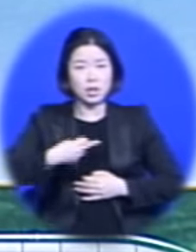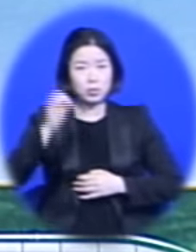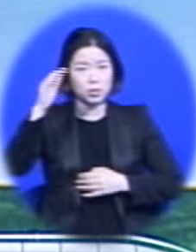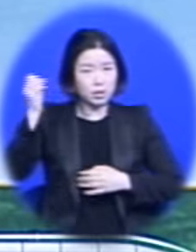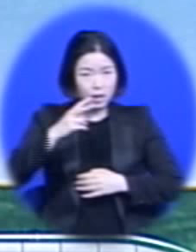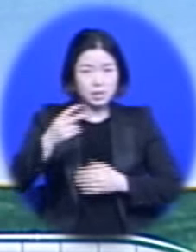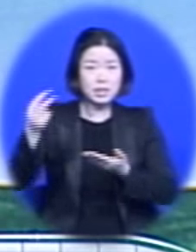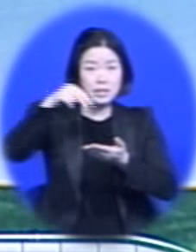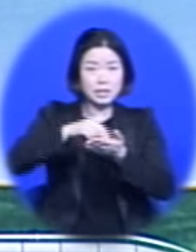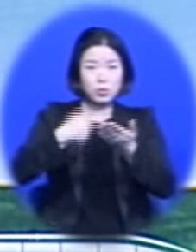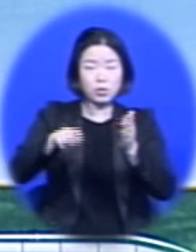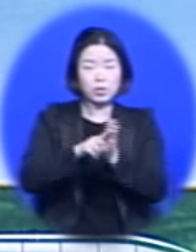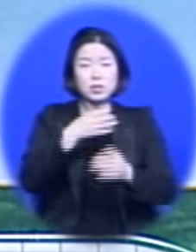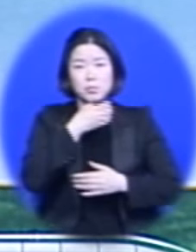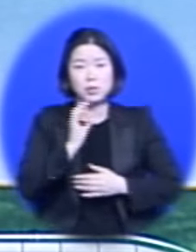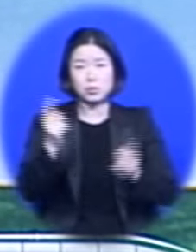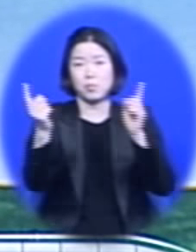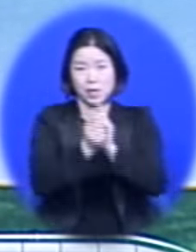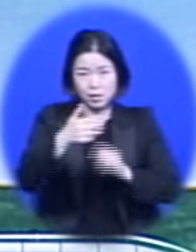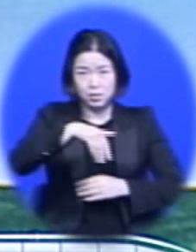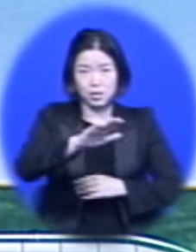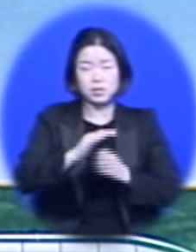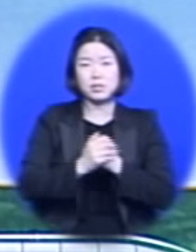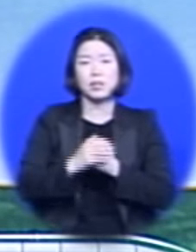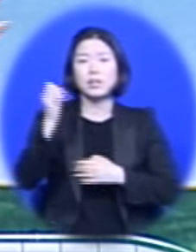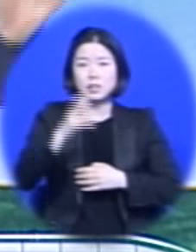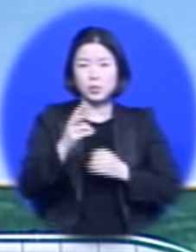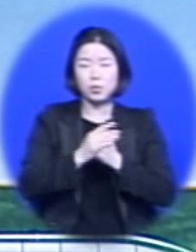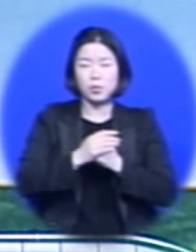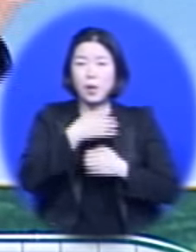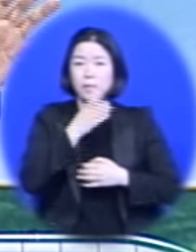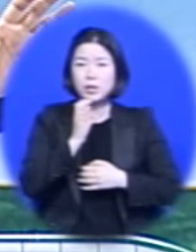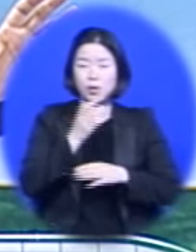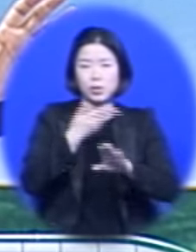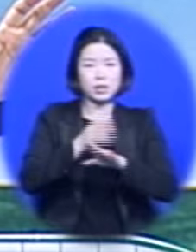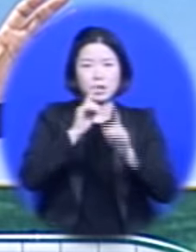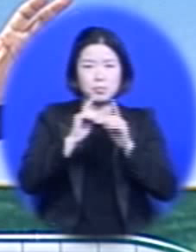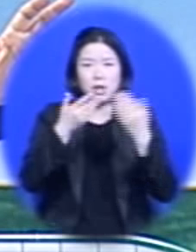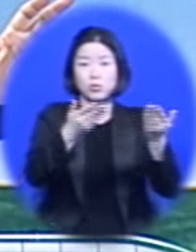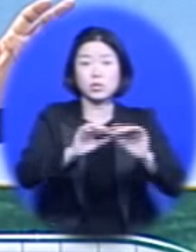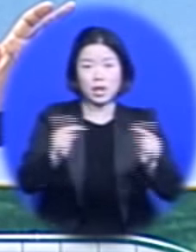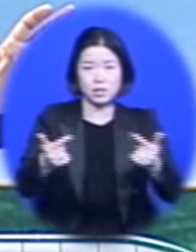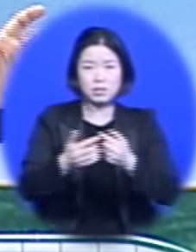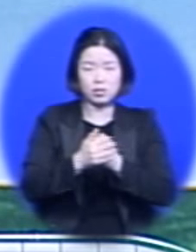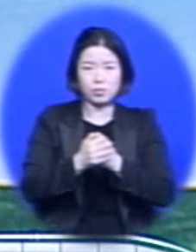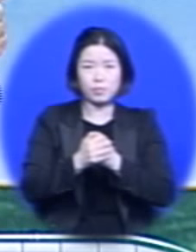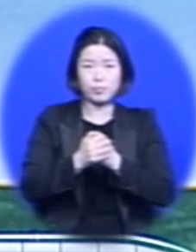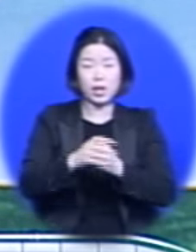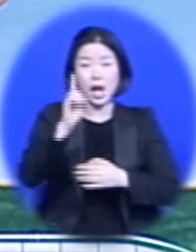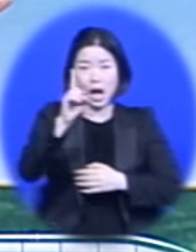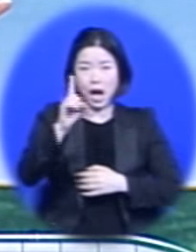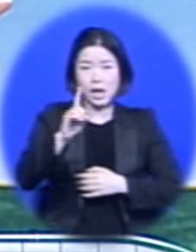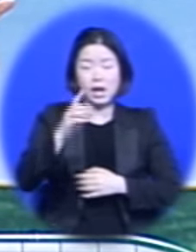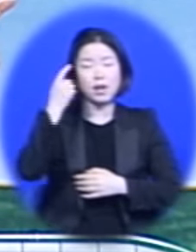세우시려고 베드로를 만나러 가셨어요. 그리고 베드로에게 다른 말씀 안 하셨습니다. 한